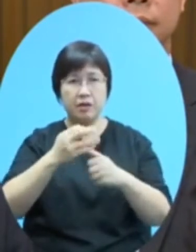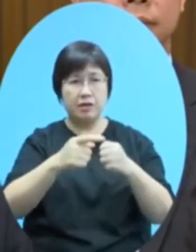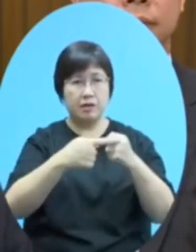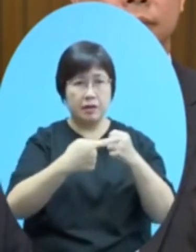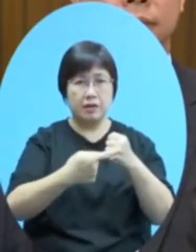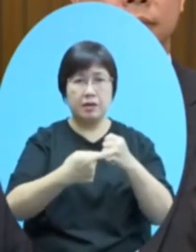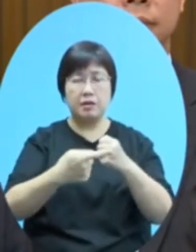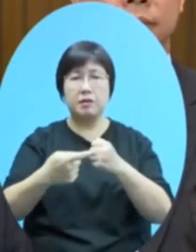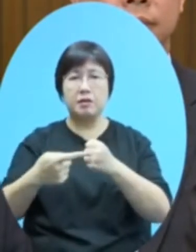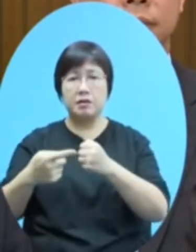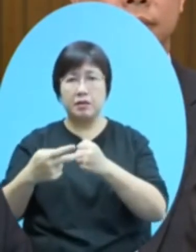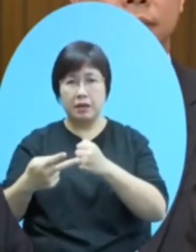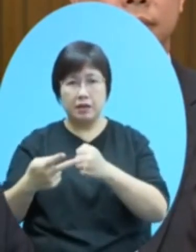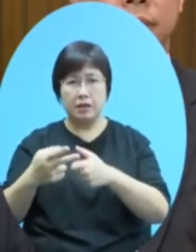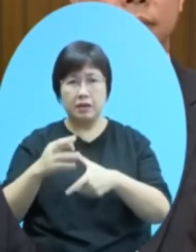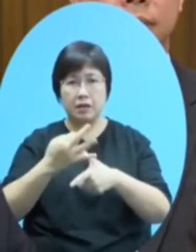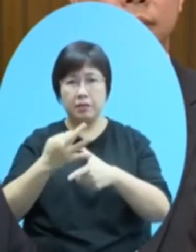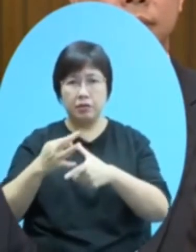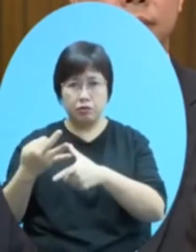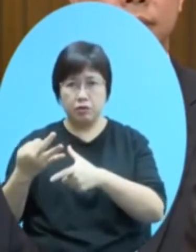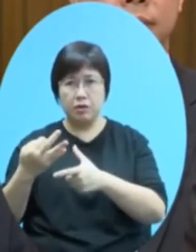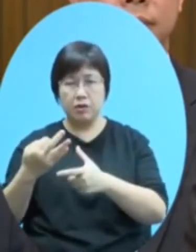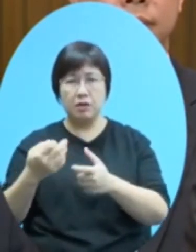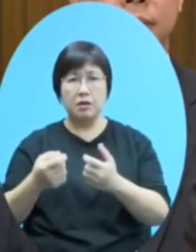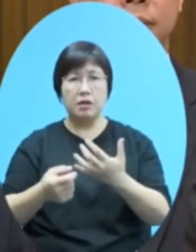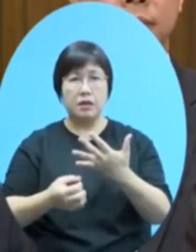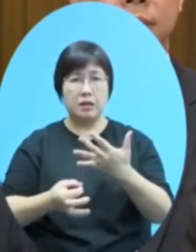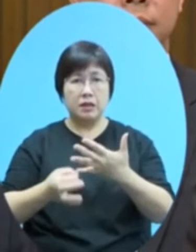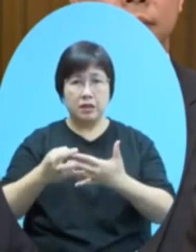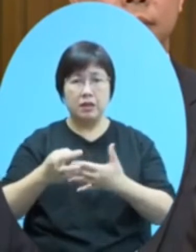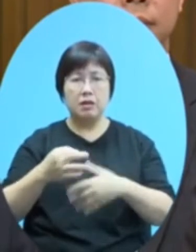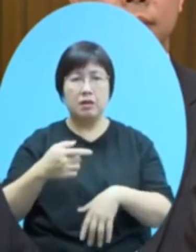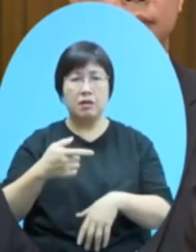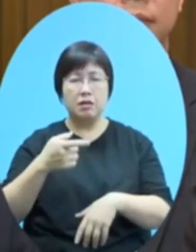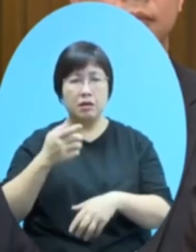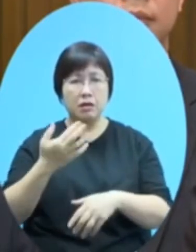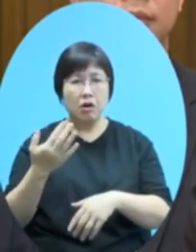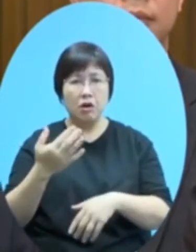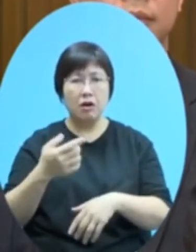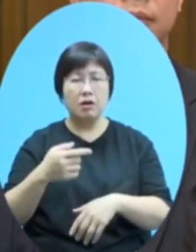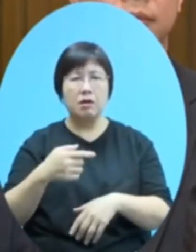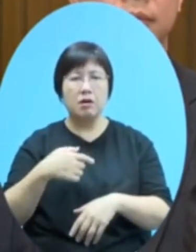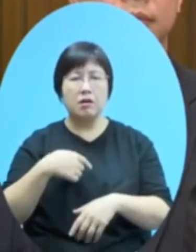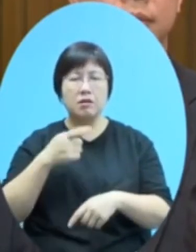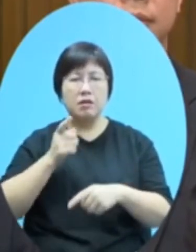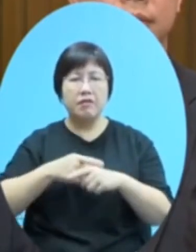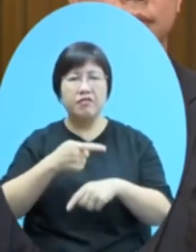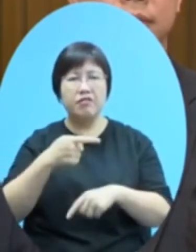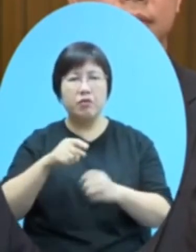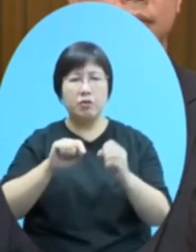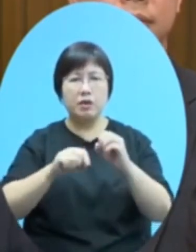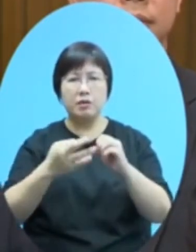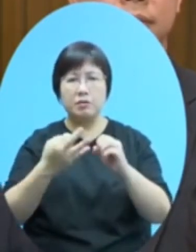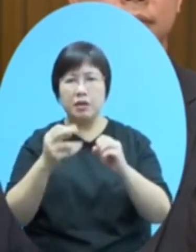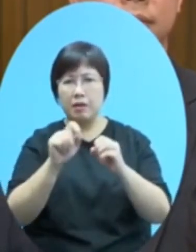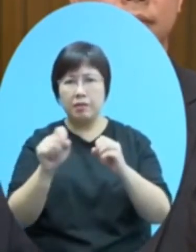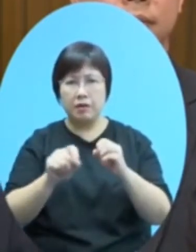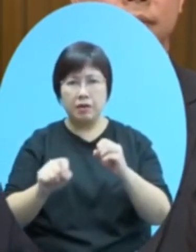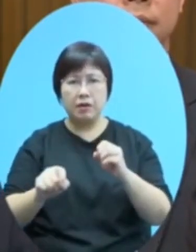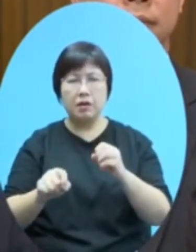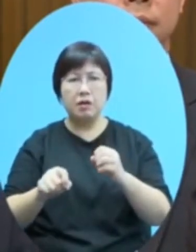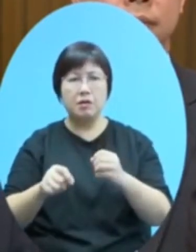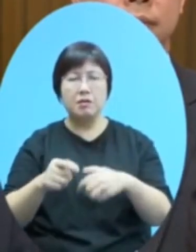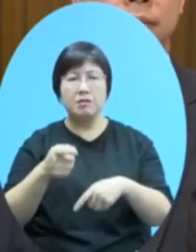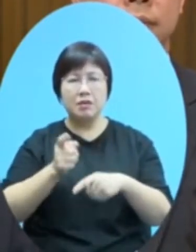第一季比呢，我們的經濟增長是-0.3%， 換句話說呢，經濟增長是失去